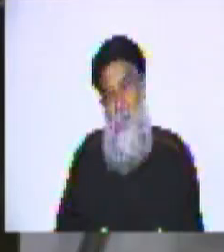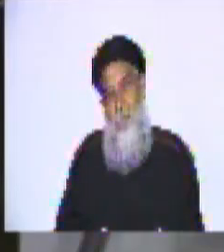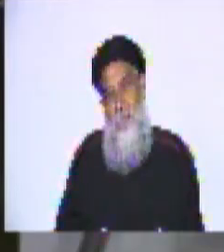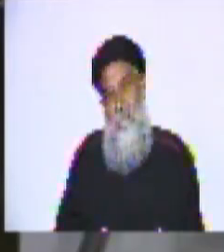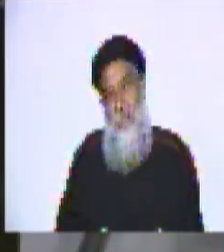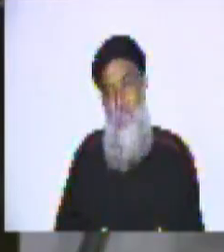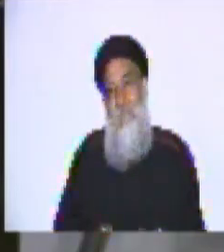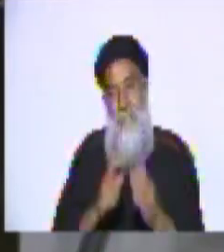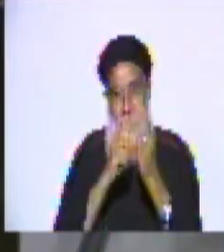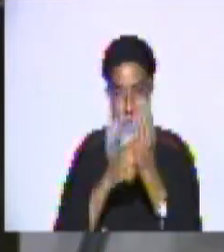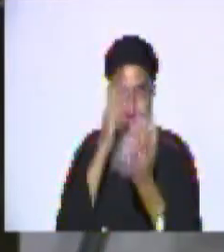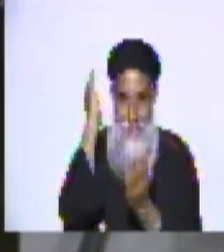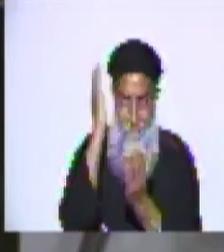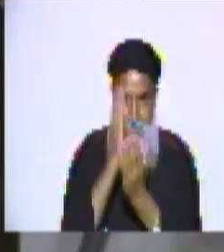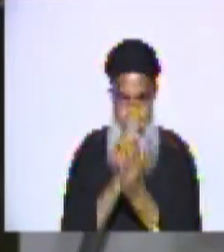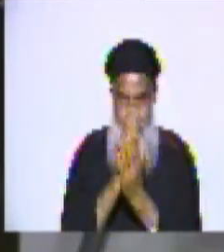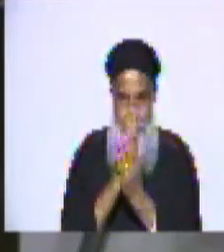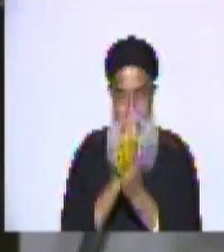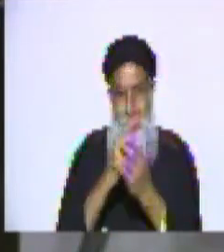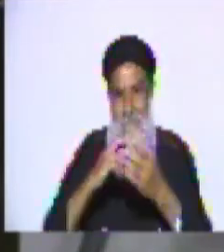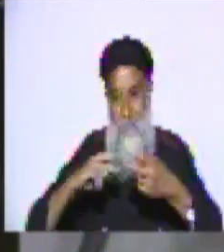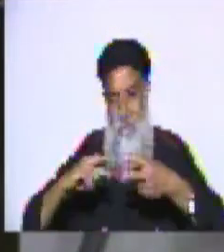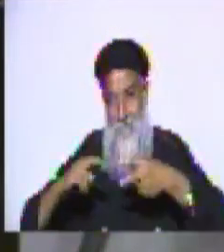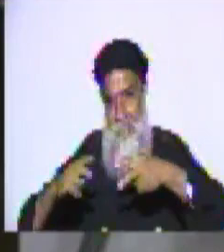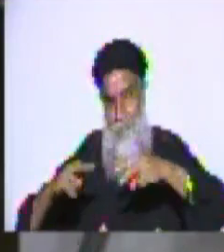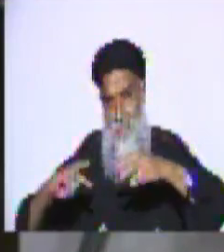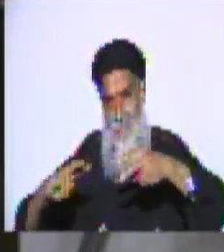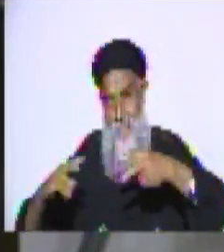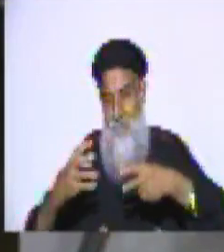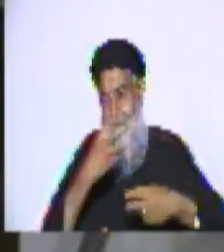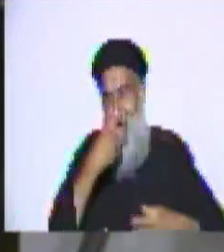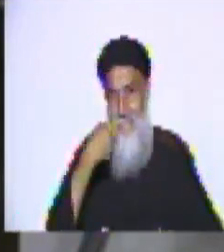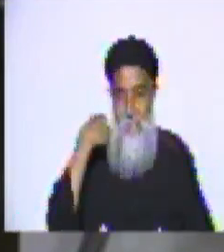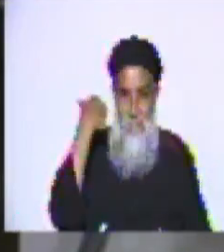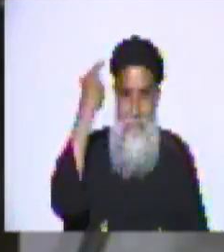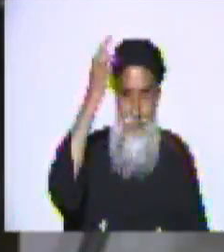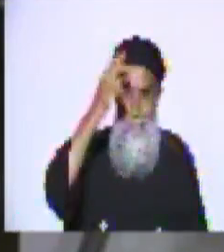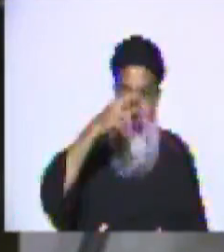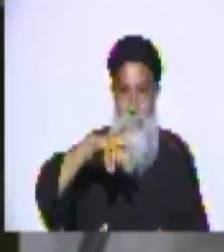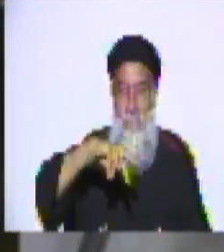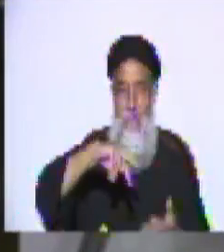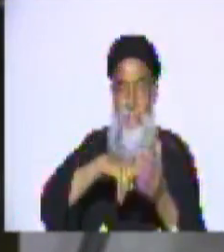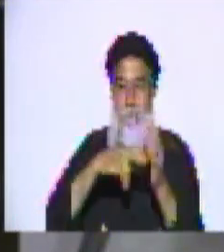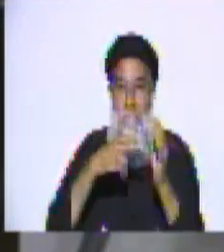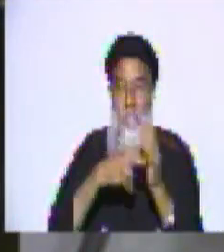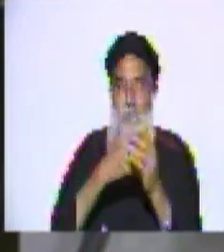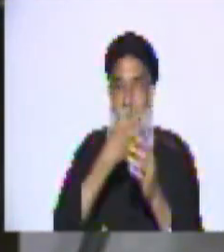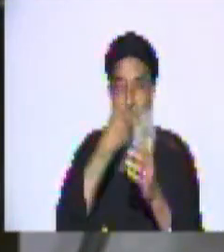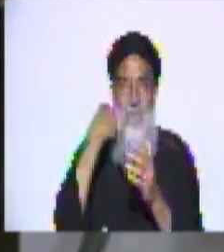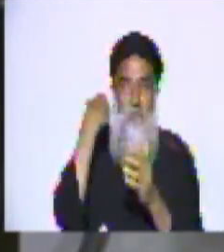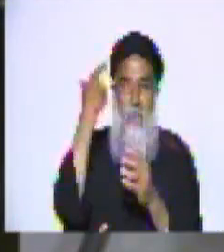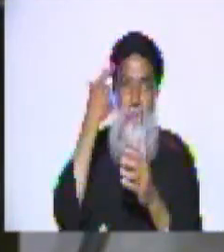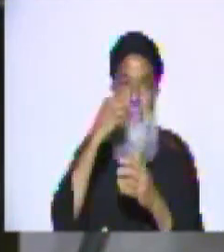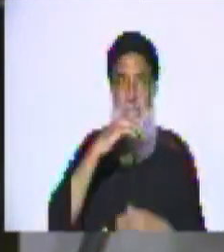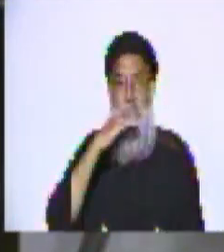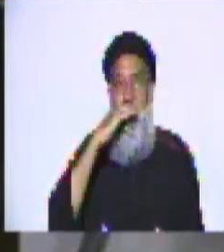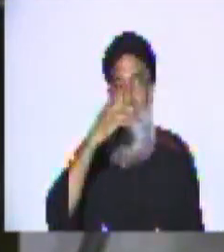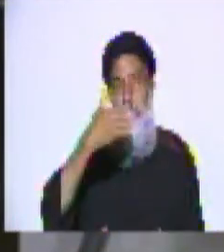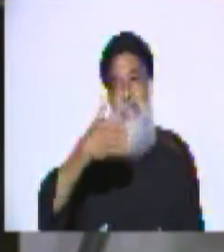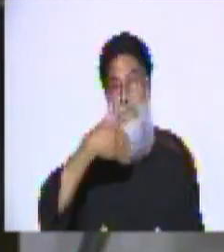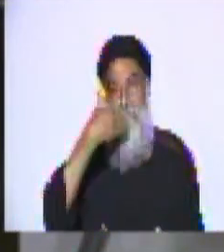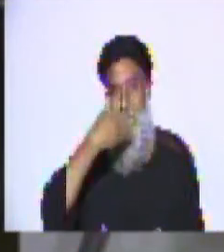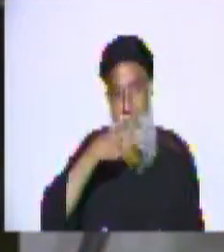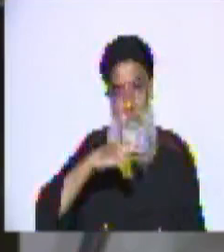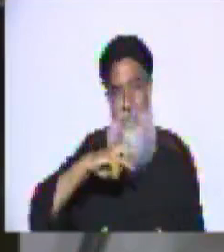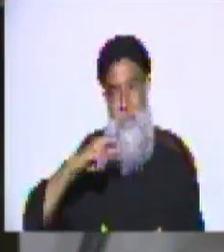اصل ساعات الطوائف بتربط الامتلاء بعمل الروح القدس بالتكلم بألسنة،